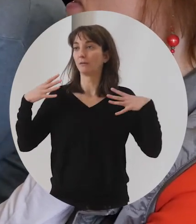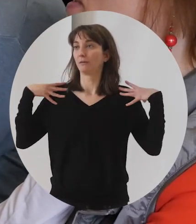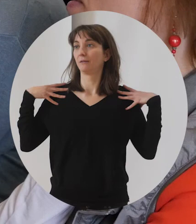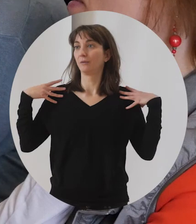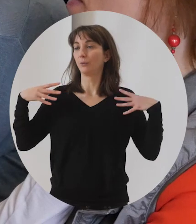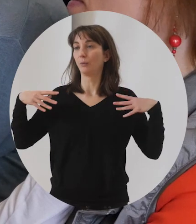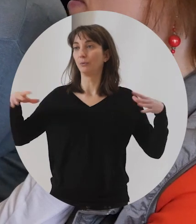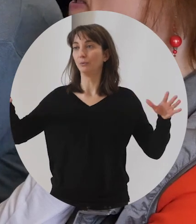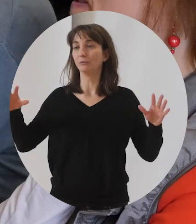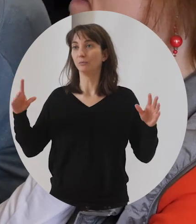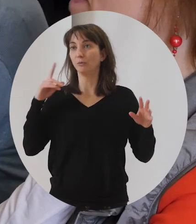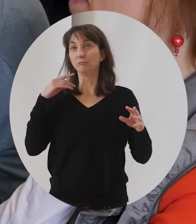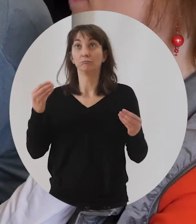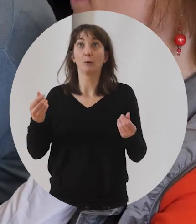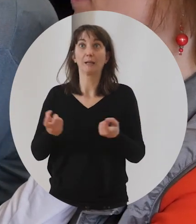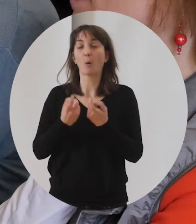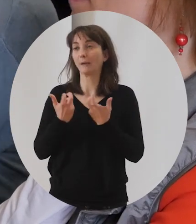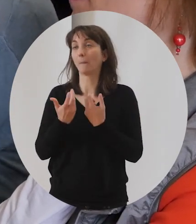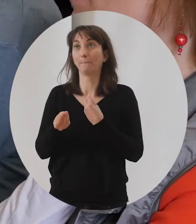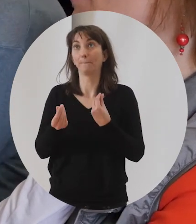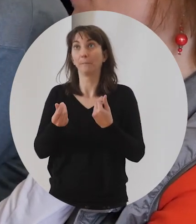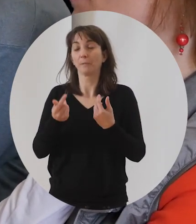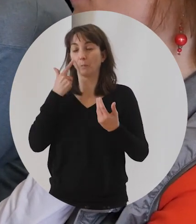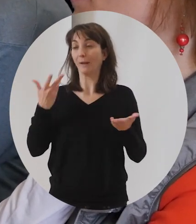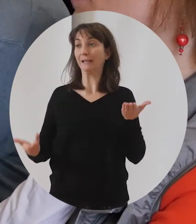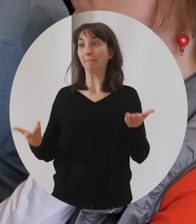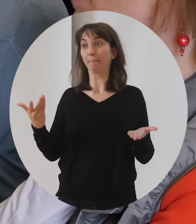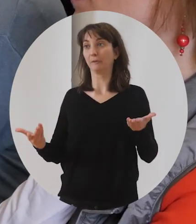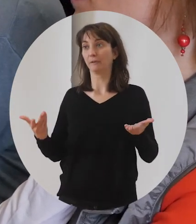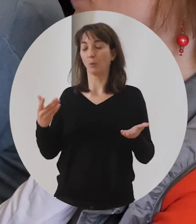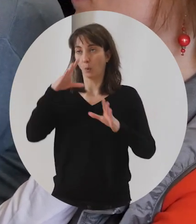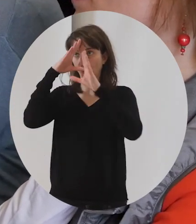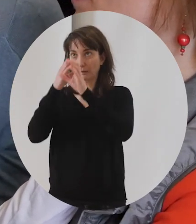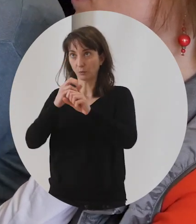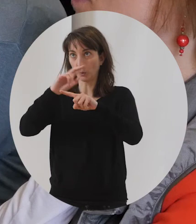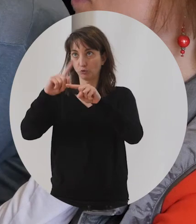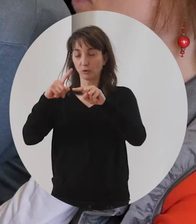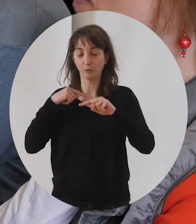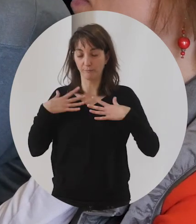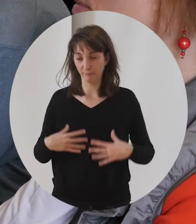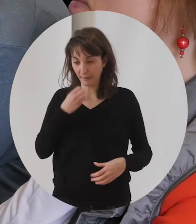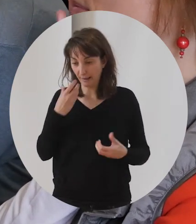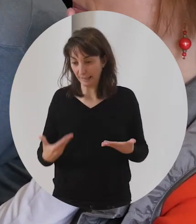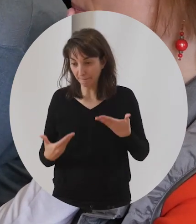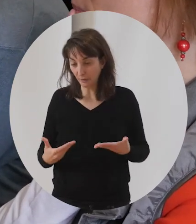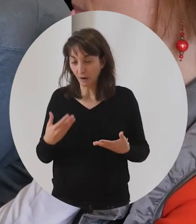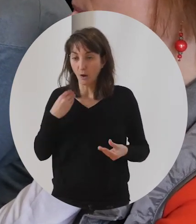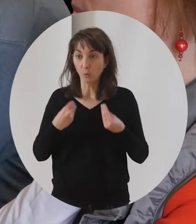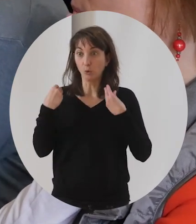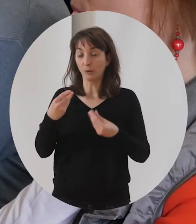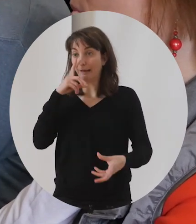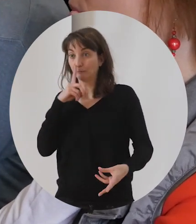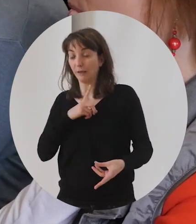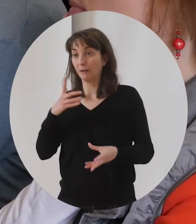supérieurs. Si on est en train de travailler le fait d'être bien en équilibre pour faire autre chose, ou si on est en train de mettre l'enfant dans un